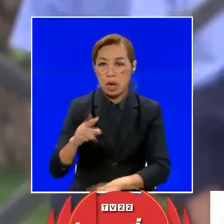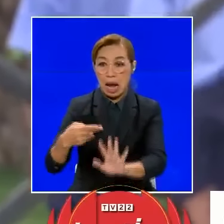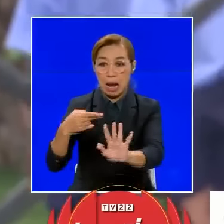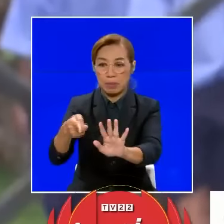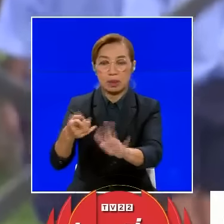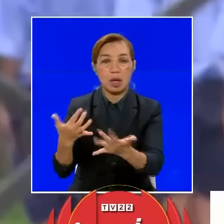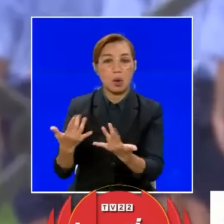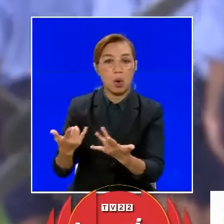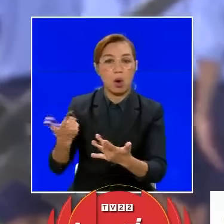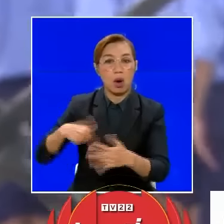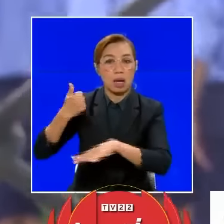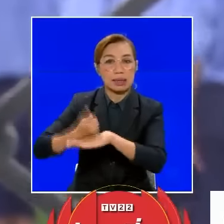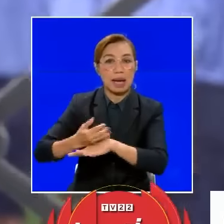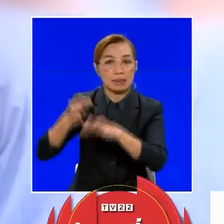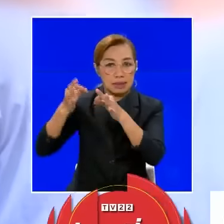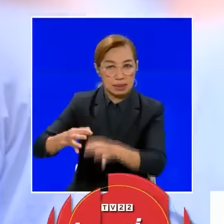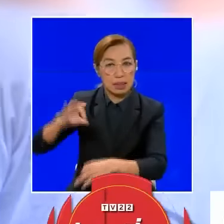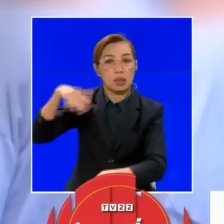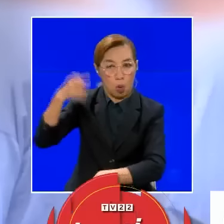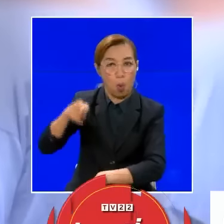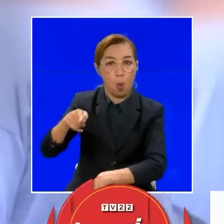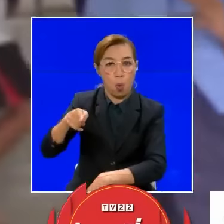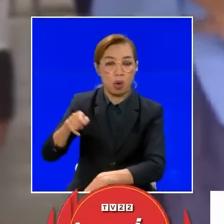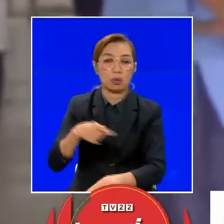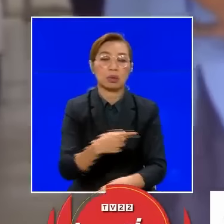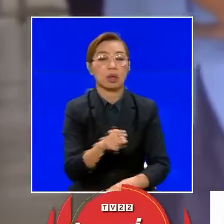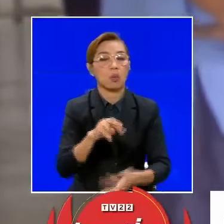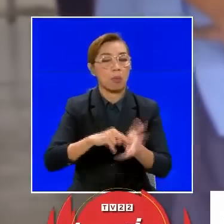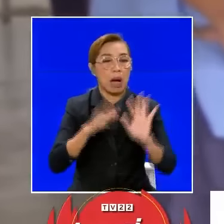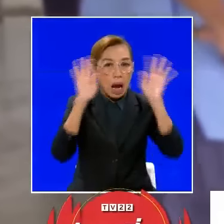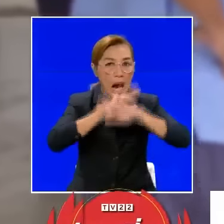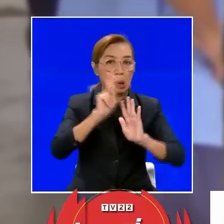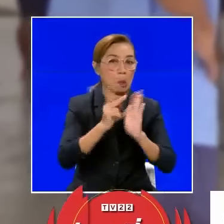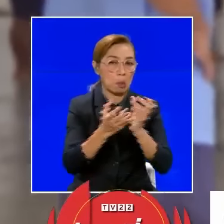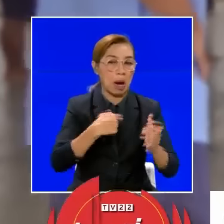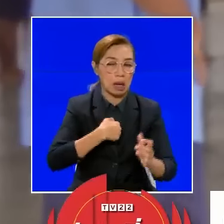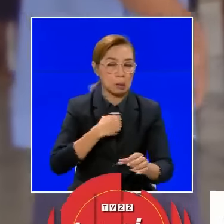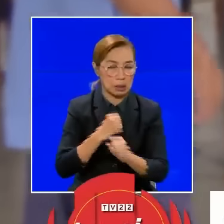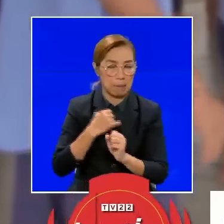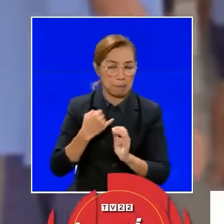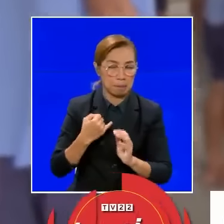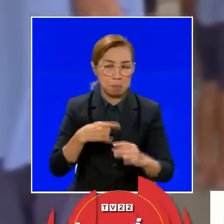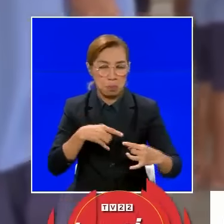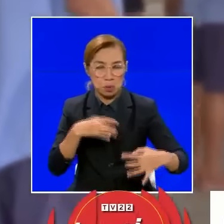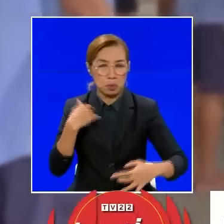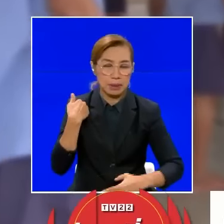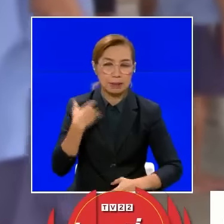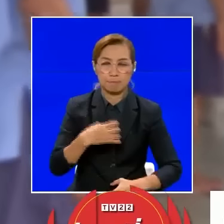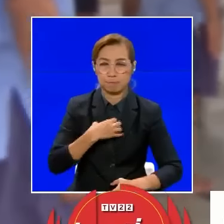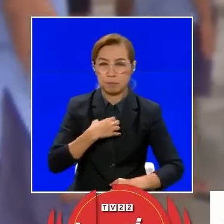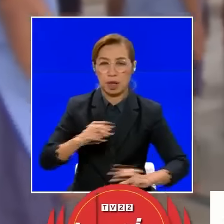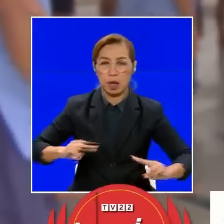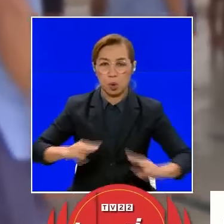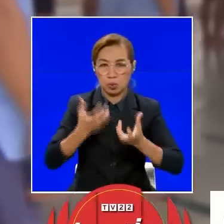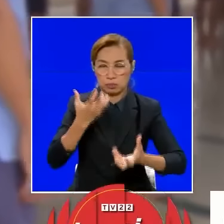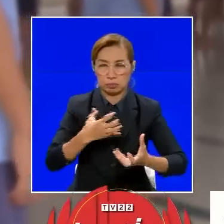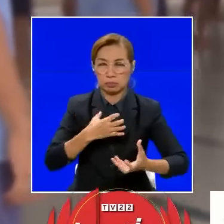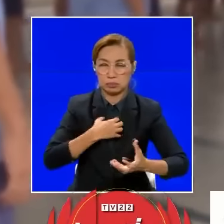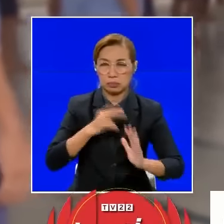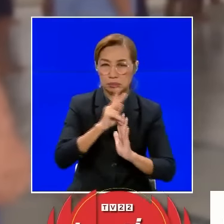ฐธรรมนูญนี่ท่านรัฐมนตรีพูดนะในส่วนของกระทรวงเองที่กำลังทำก็คือเสนอเป็นกฎกระทรวงนะครับอยากให้ศาลเป็นผู้ไต่สวนว่